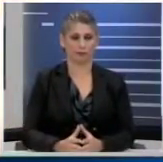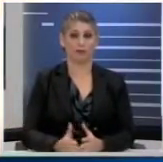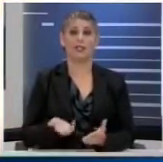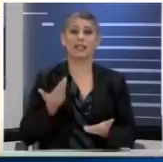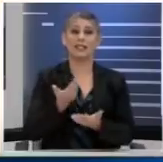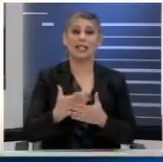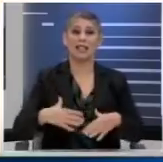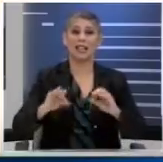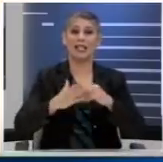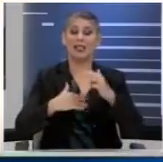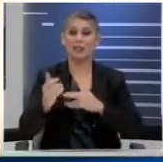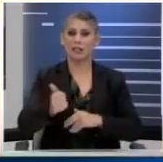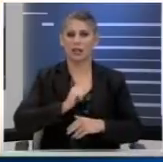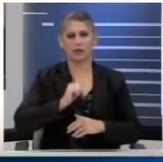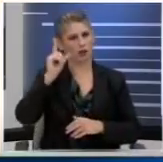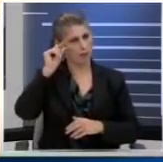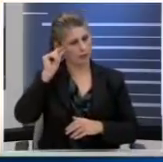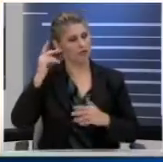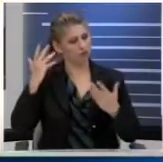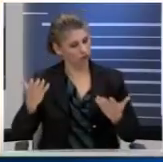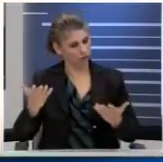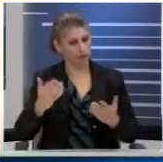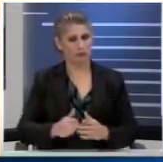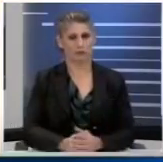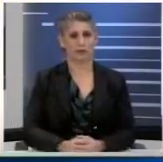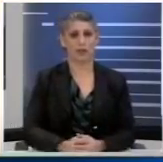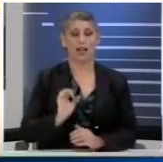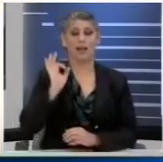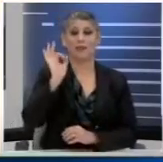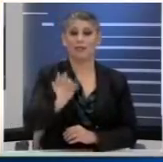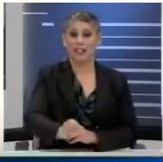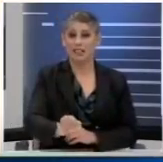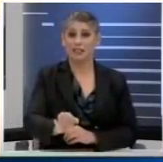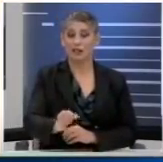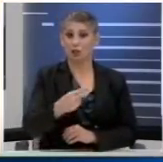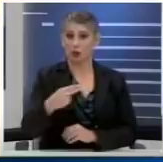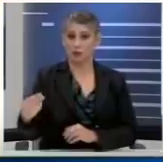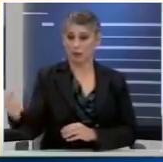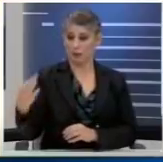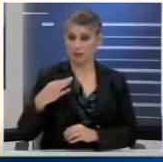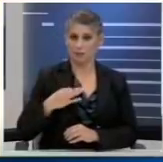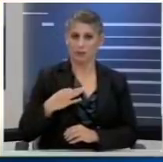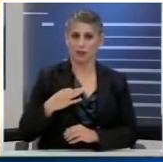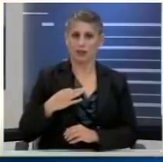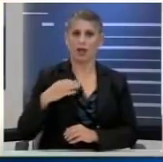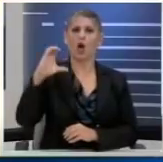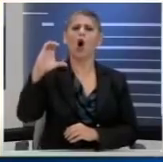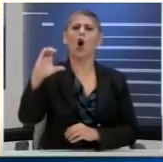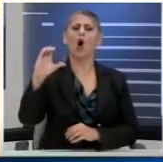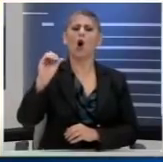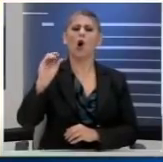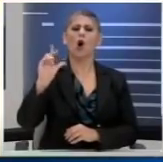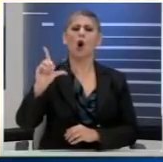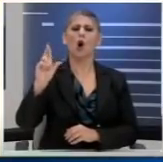Ζητάτε την ίδρυση ιδιωτικών πανεπιστημίων, μάλιστα. Φτάσατε στο σημείο να μας πείτε το Κολούμπια